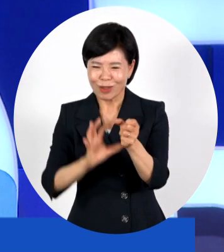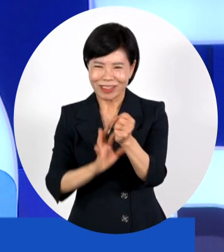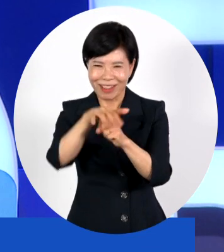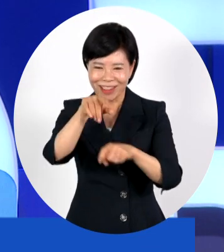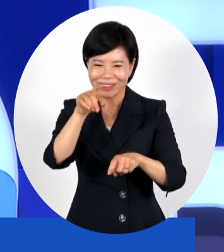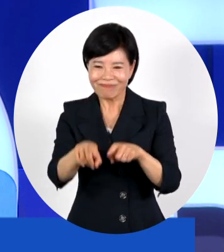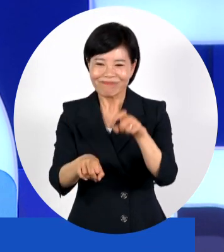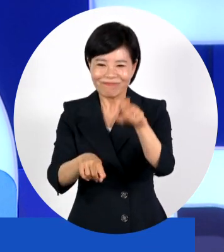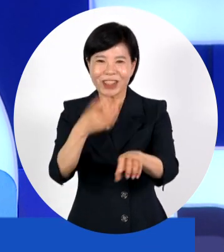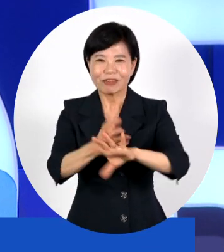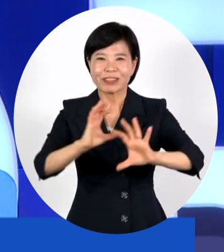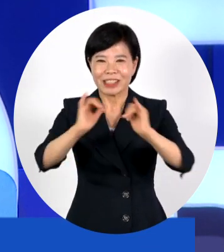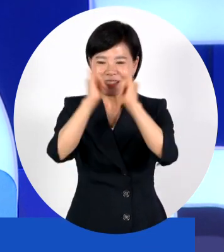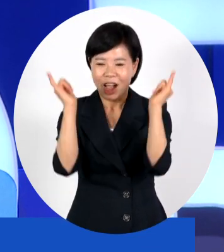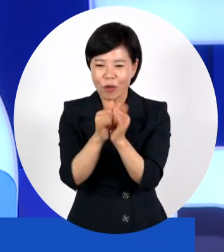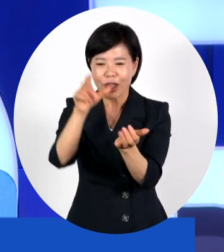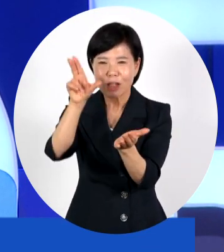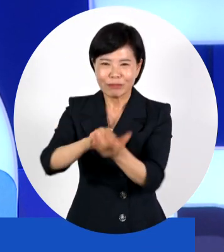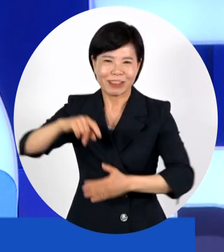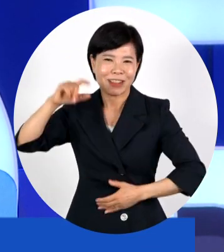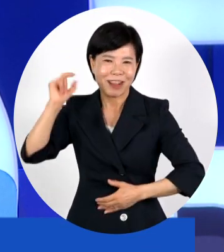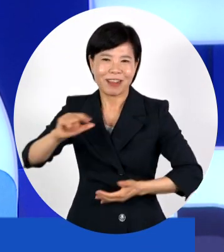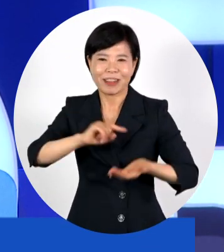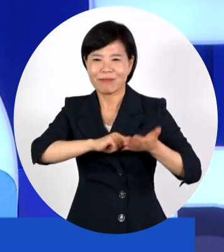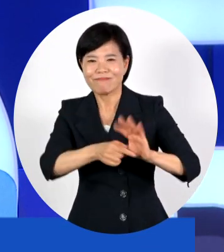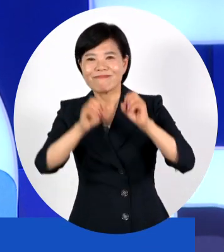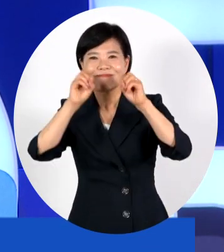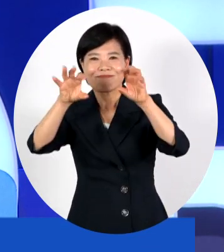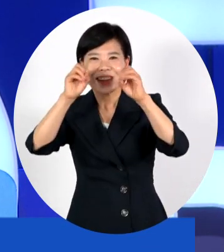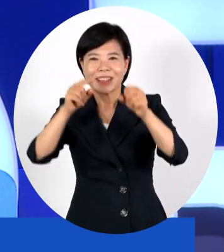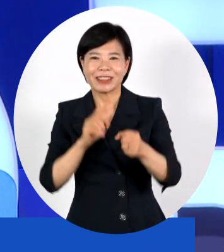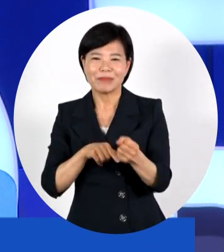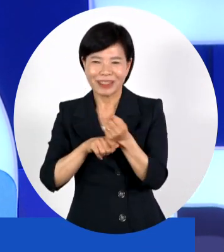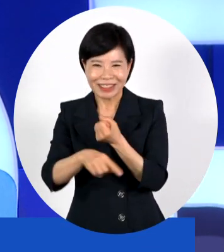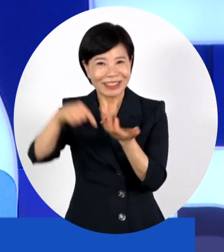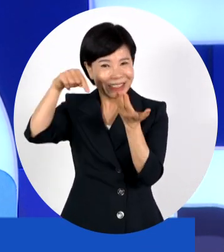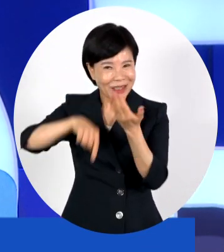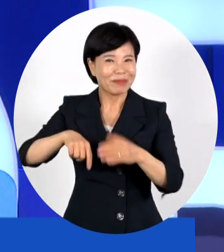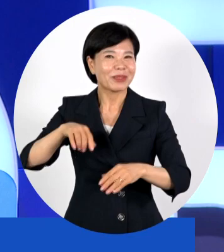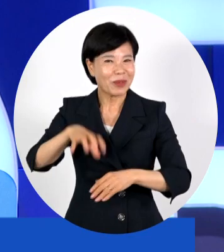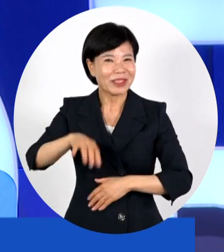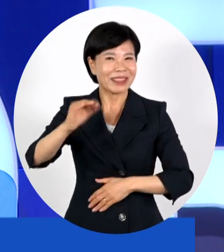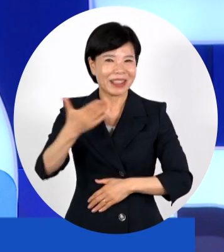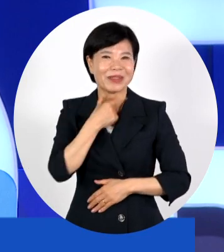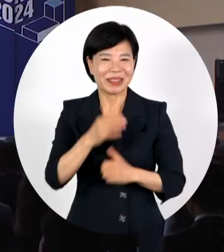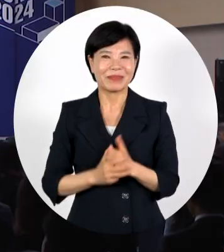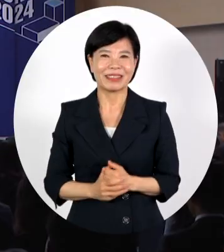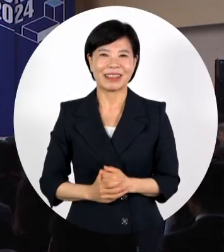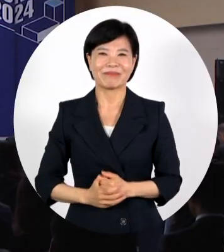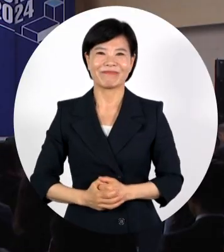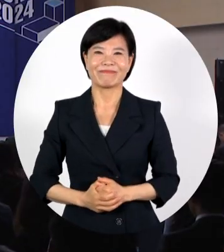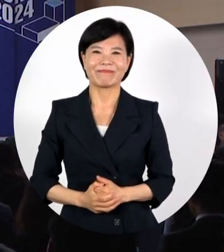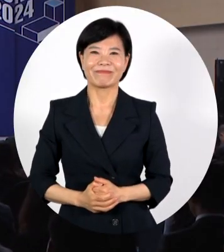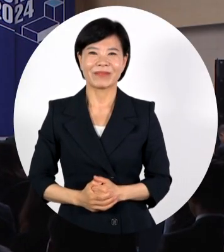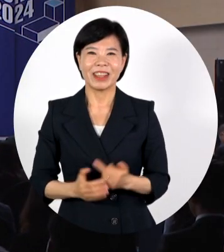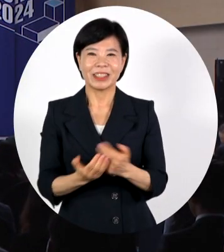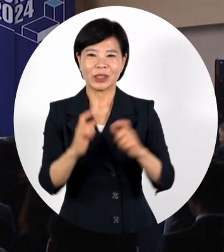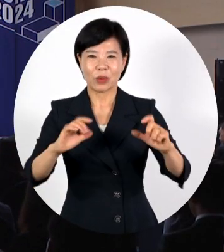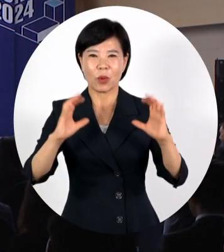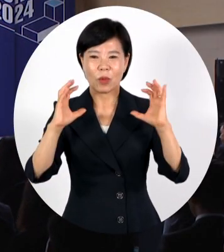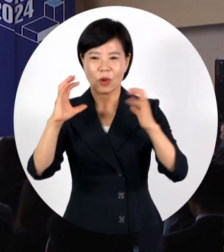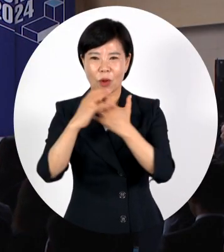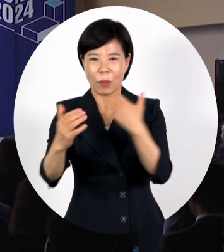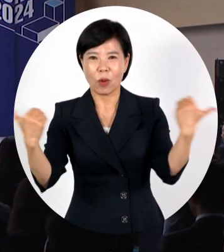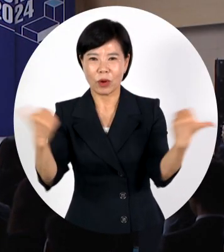향한 우리 국제사회의 의지를 굳건히 알리는 뜻깊은 자리가 되길 바랍니다. 제주